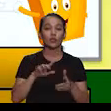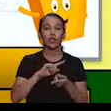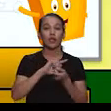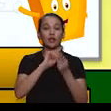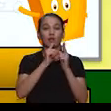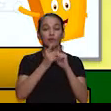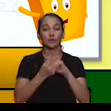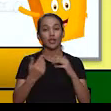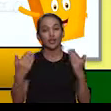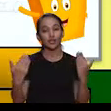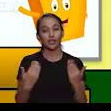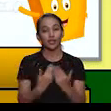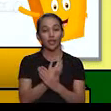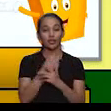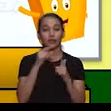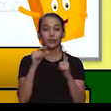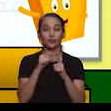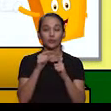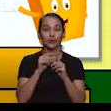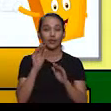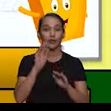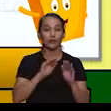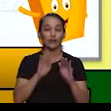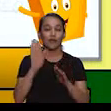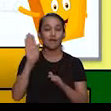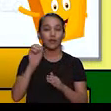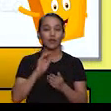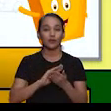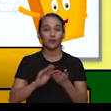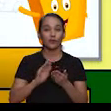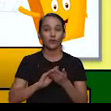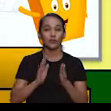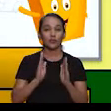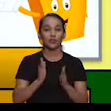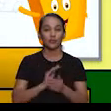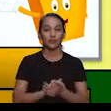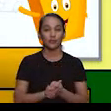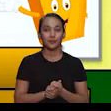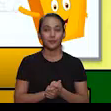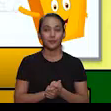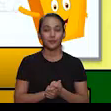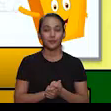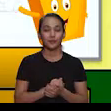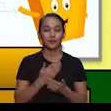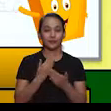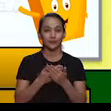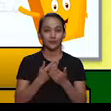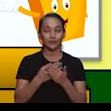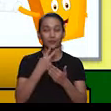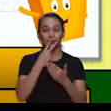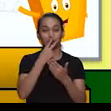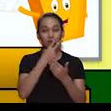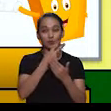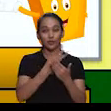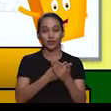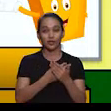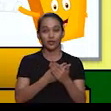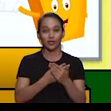almashtirib, yangi so'zlar hosil qiling va yozing. Demak, namunada